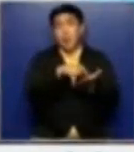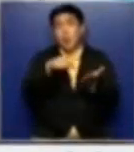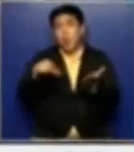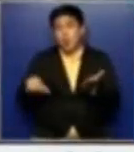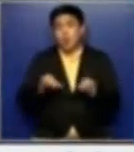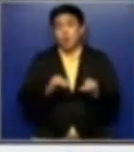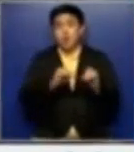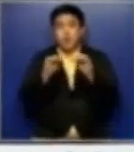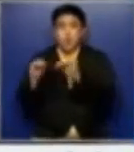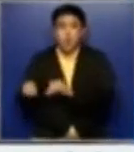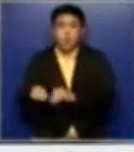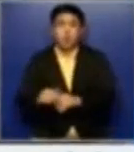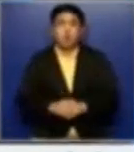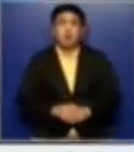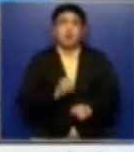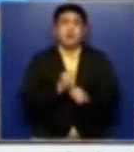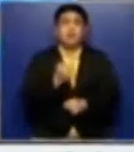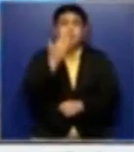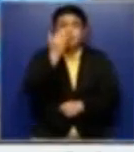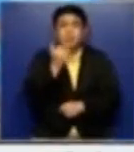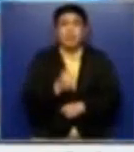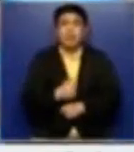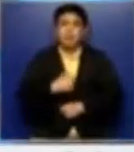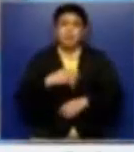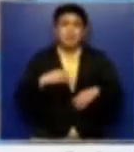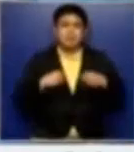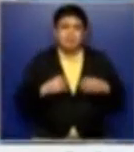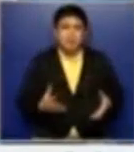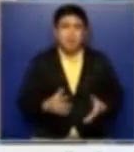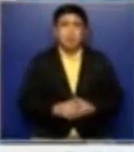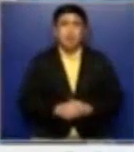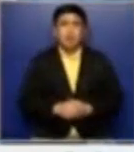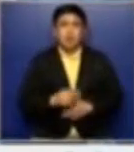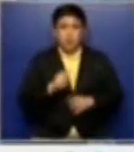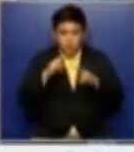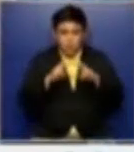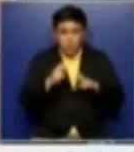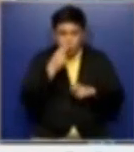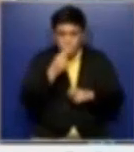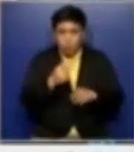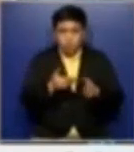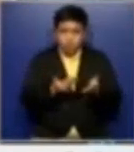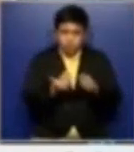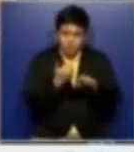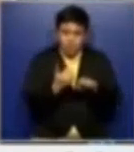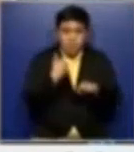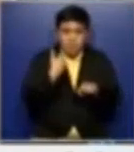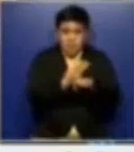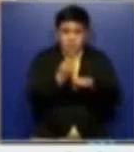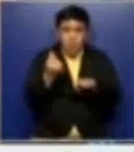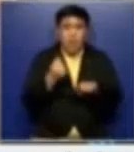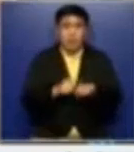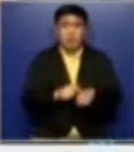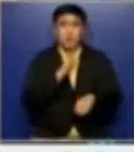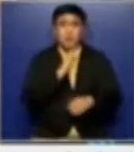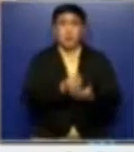ได้ไอ้อย่างนี้นี่ตั้งมาทำไมผมไม่ยอมนะผมจะไปตรวจดูที่ถนนแบบนี้เนี่ยมีกี่เส้นถ้าตอนเรา